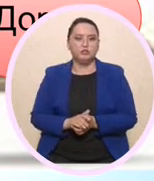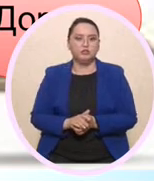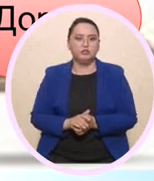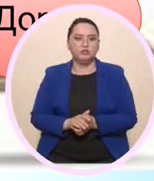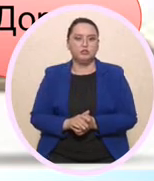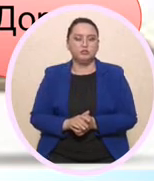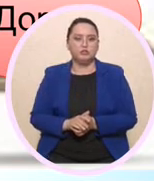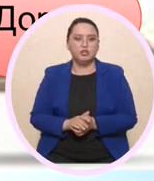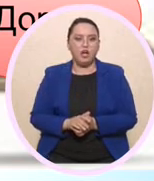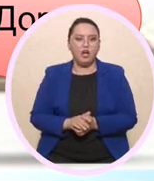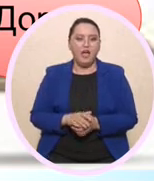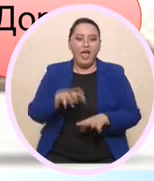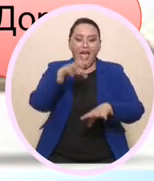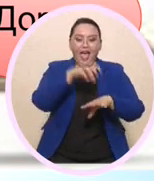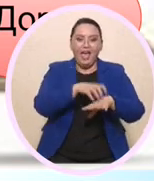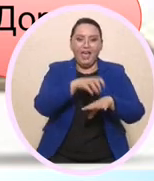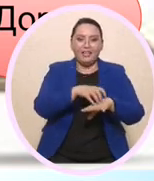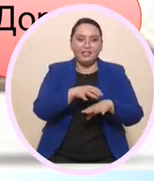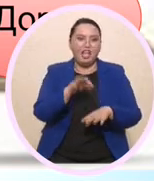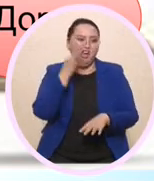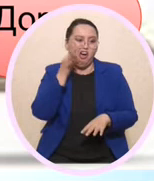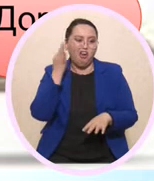яваад живж өгөхийн даваан дээр